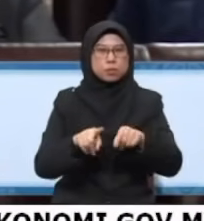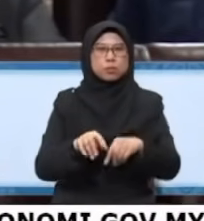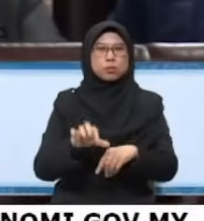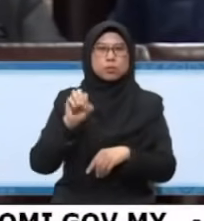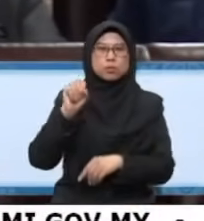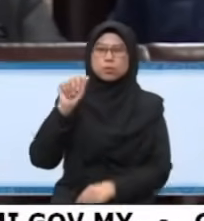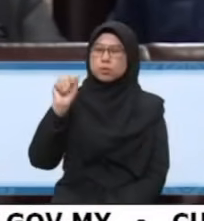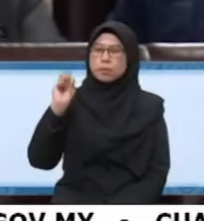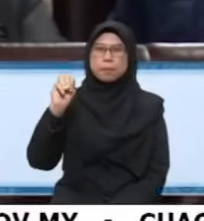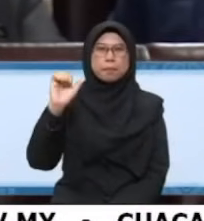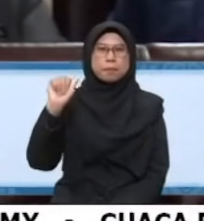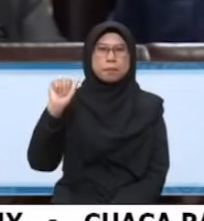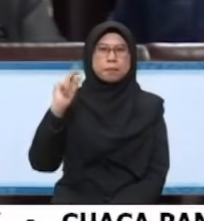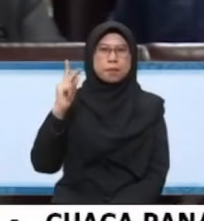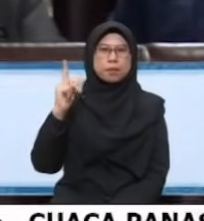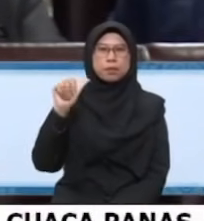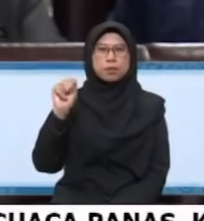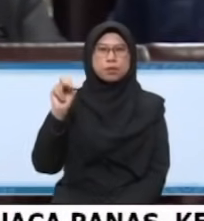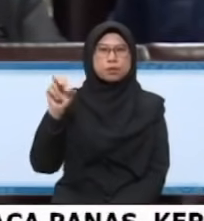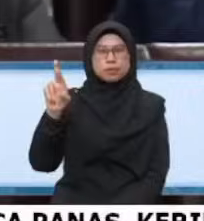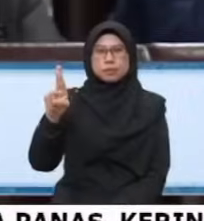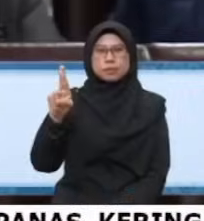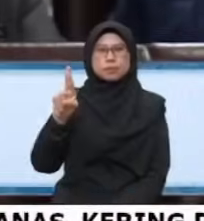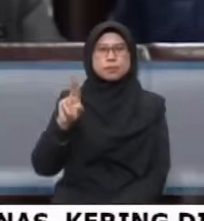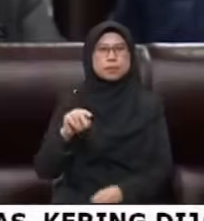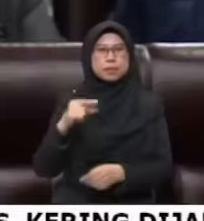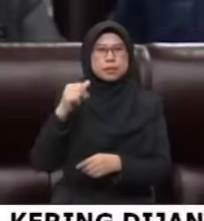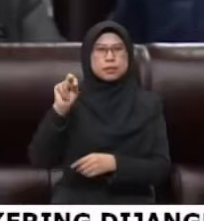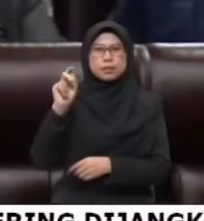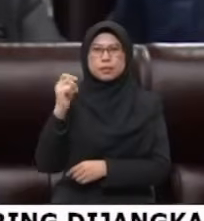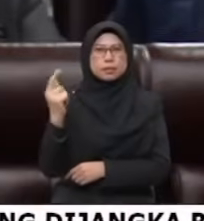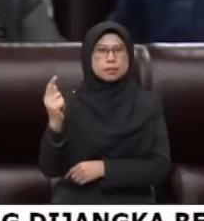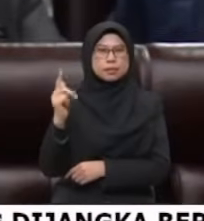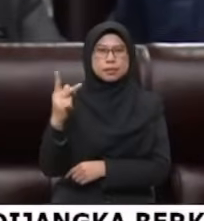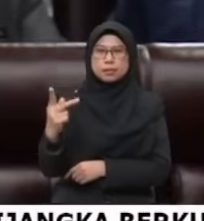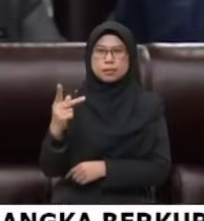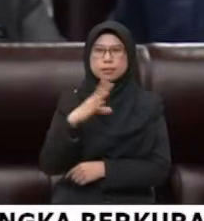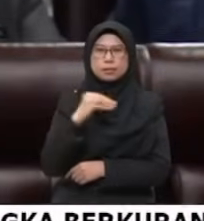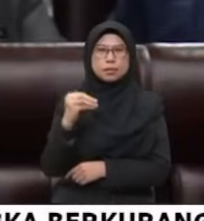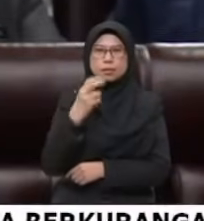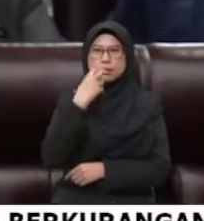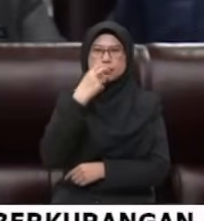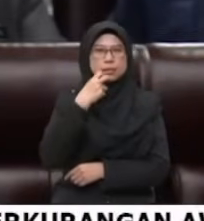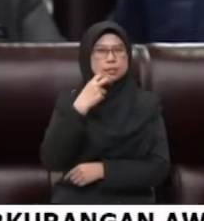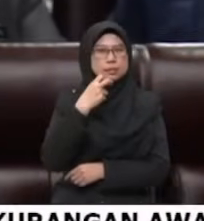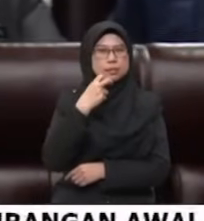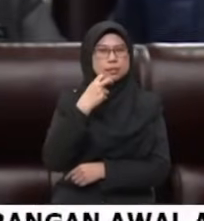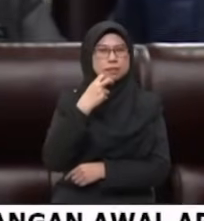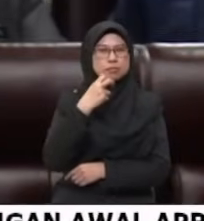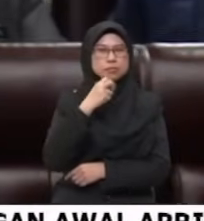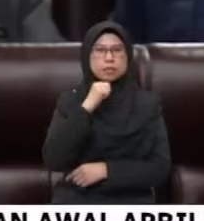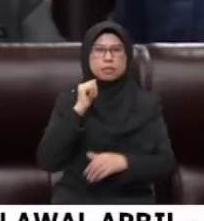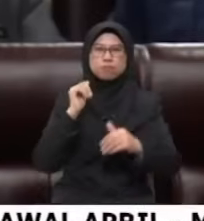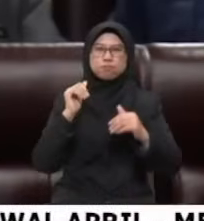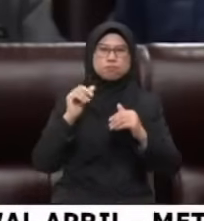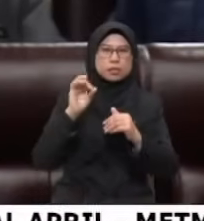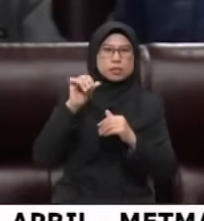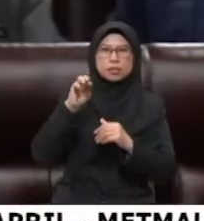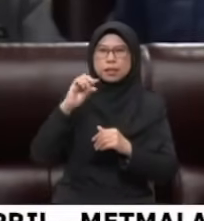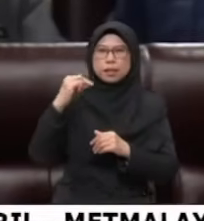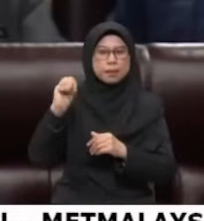somaklonal keragaman genetik dan kadar ketidakstabilan genetik yang tinggi kerana